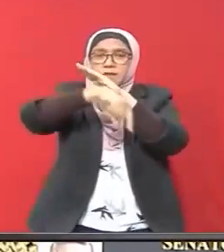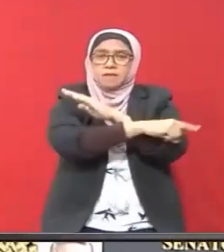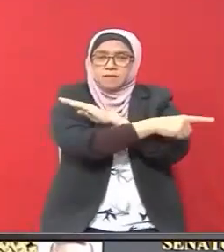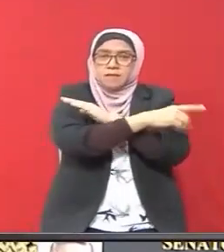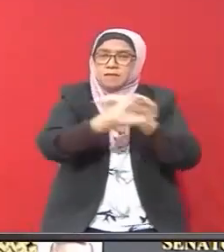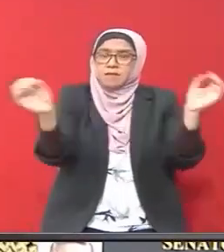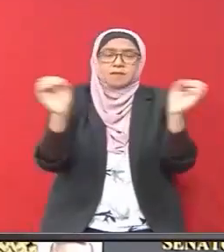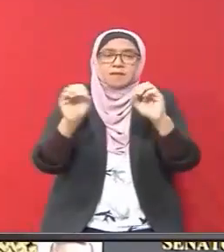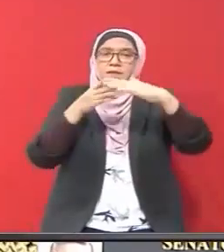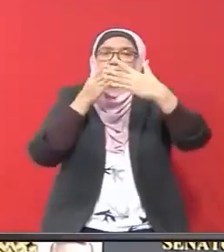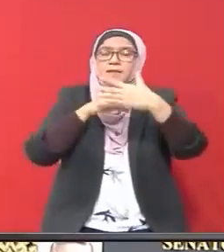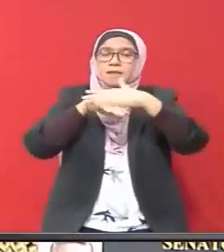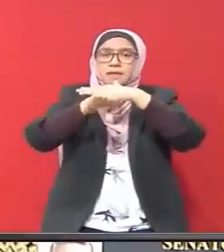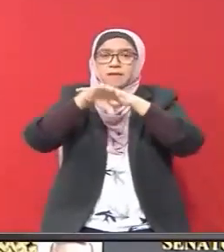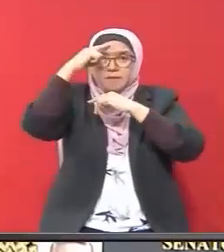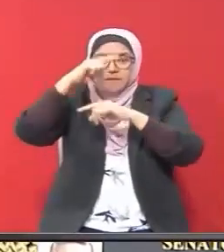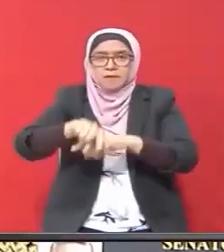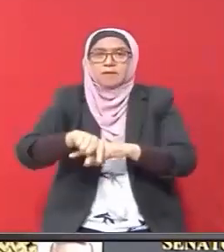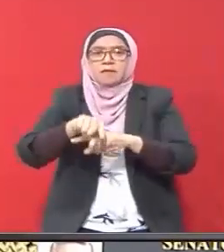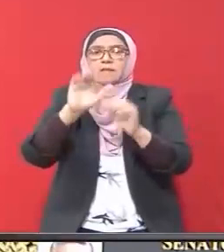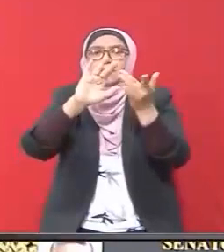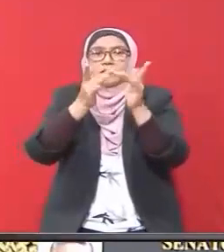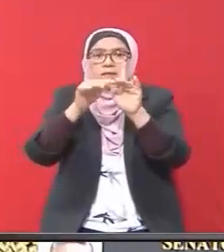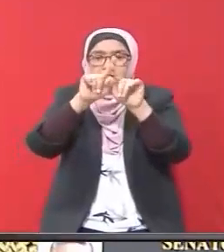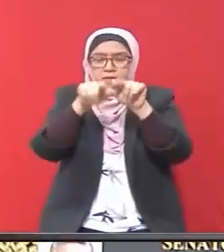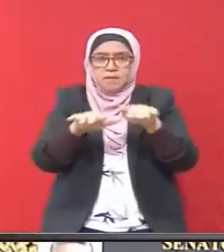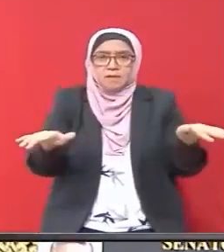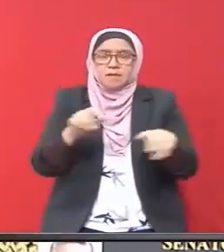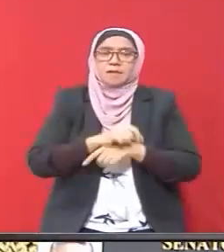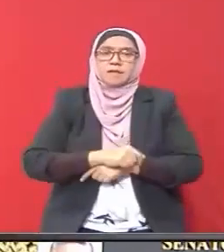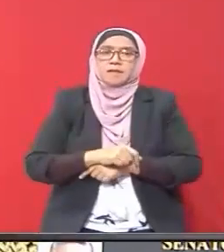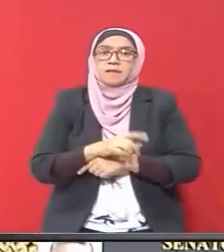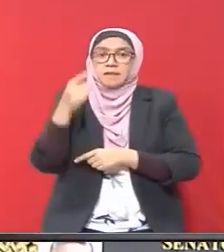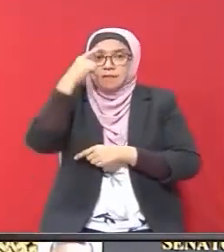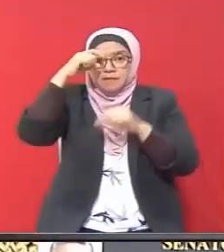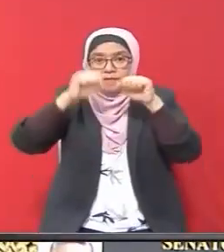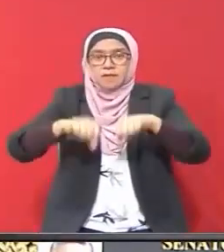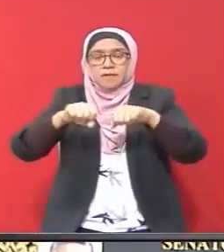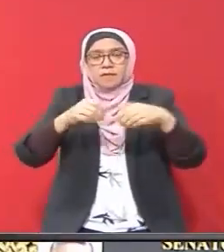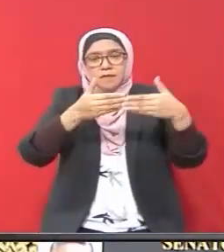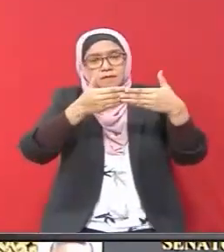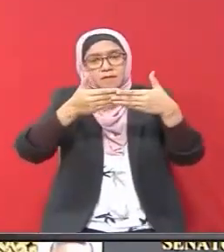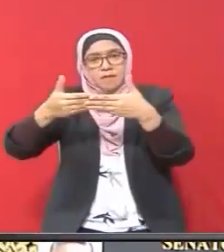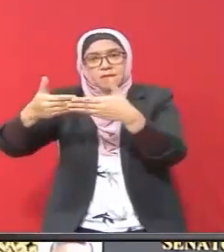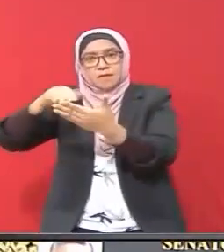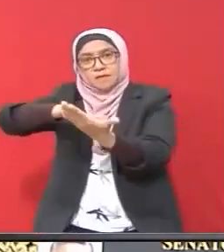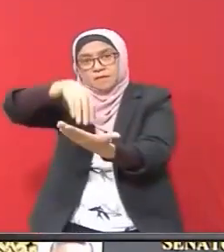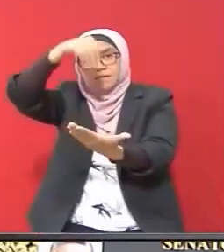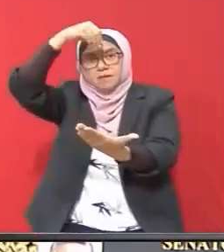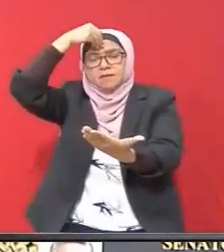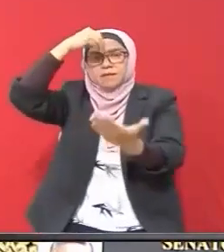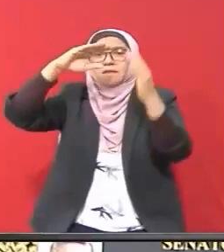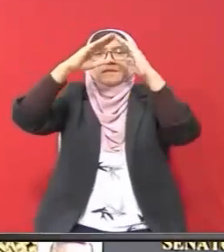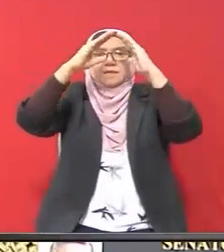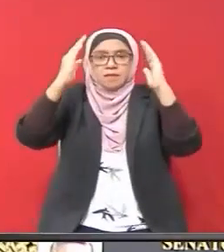atau peranti ini bagi membolehkan mereka dapat terus mengikuti pembelajaran di rumah bagi memastikan